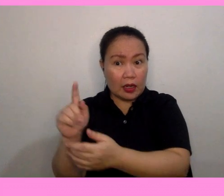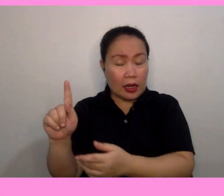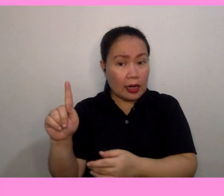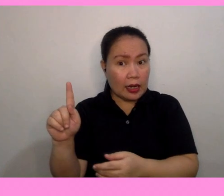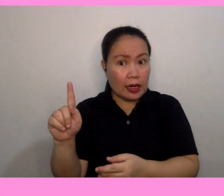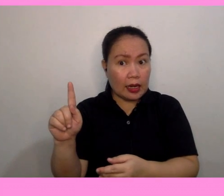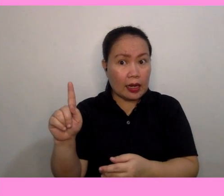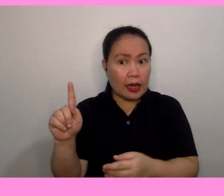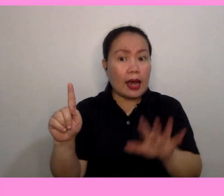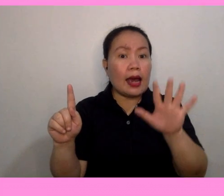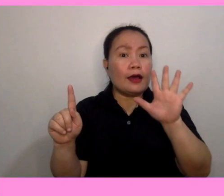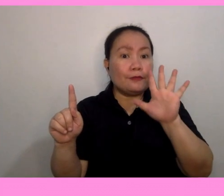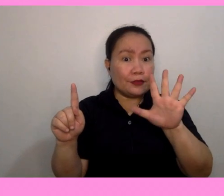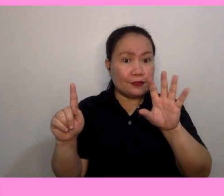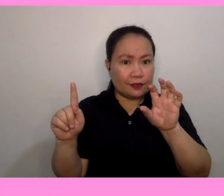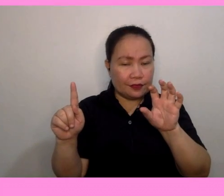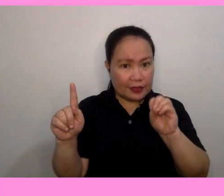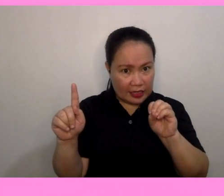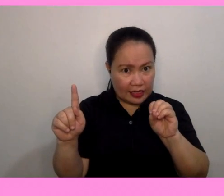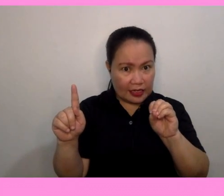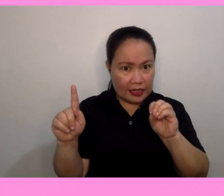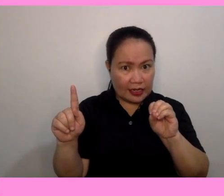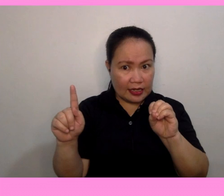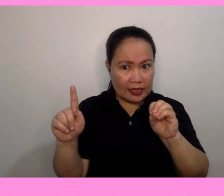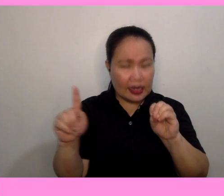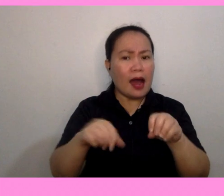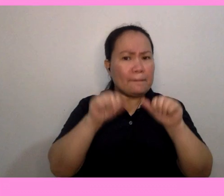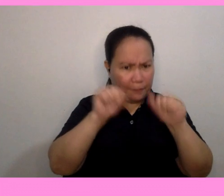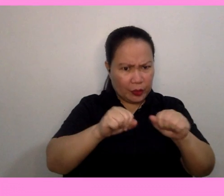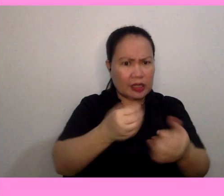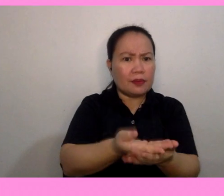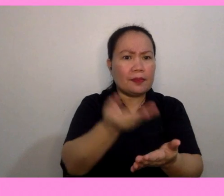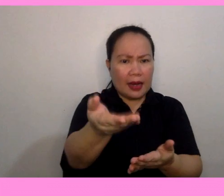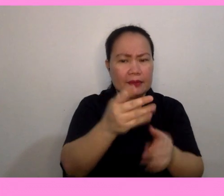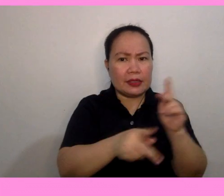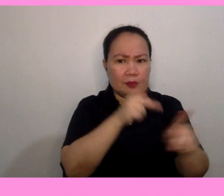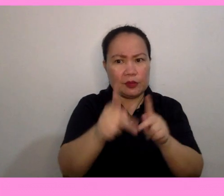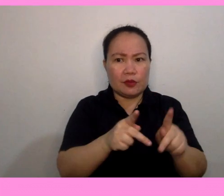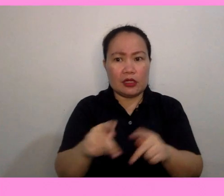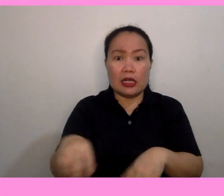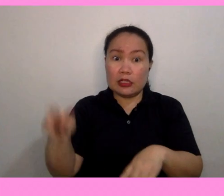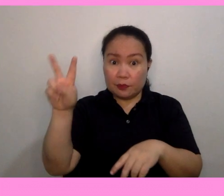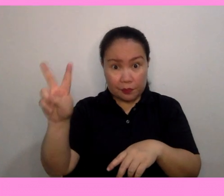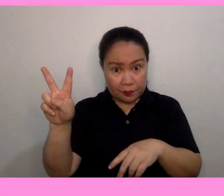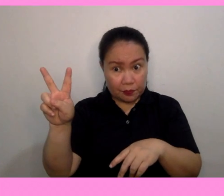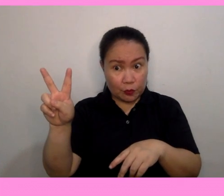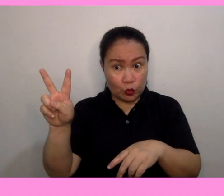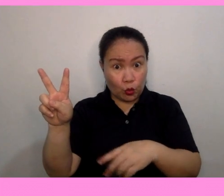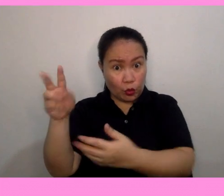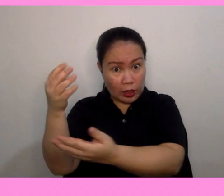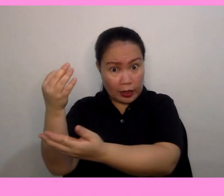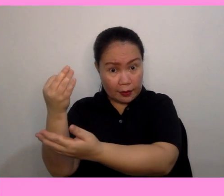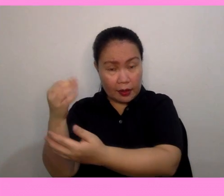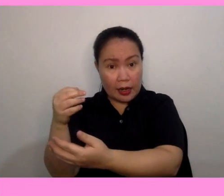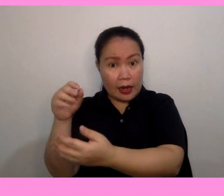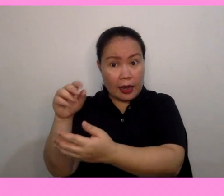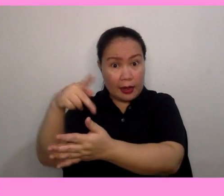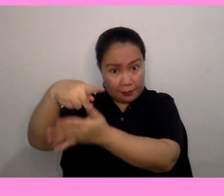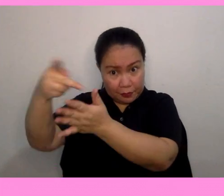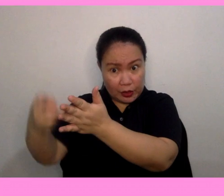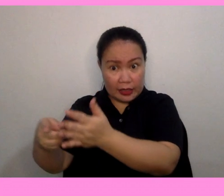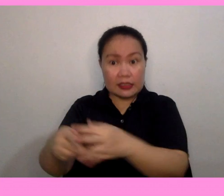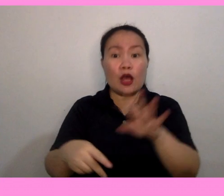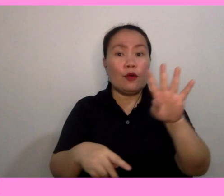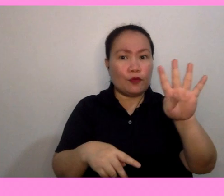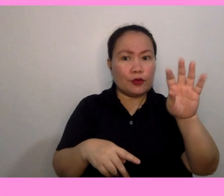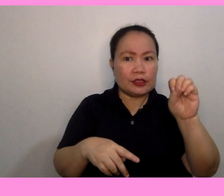candy, 50 ang dami ng gusto at kayang bilhin ng mamimili. Sa presyong 2 piso bawat piraso,